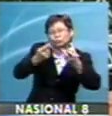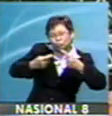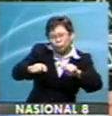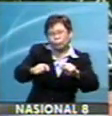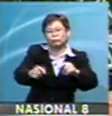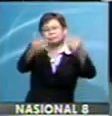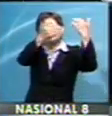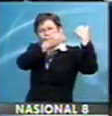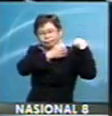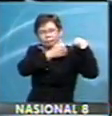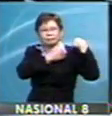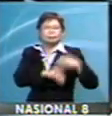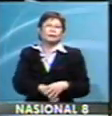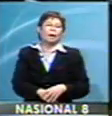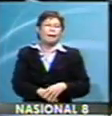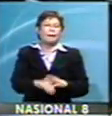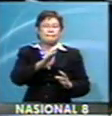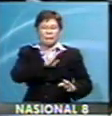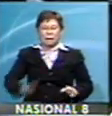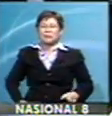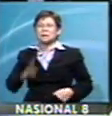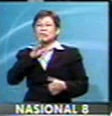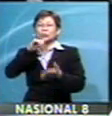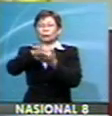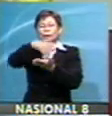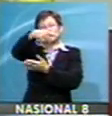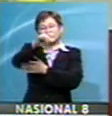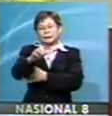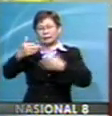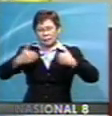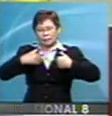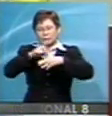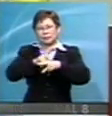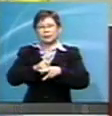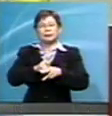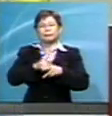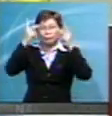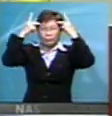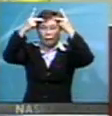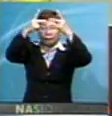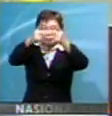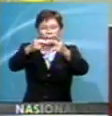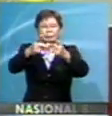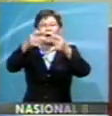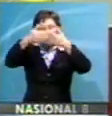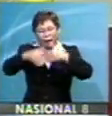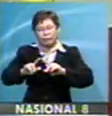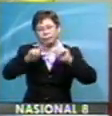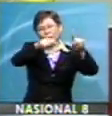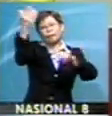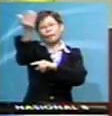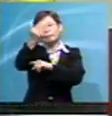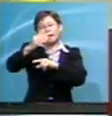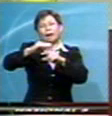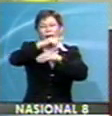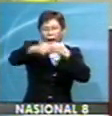memain peranan Baginda bertitah demikian dalam sidang Akhbar yang diadakan di wismaasi Pahang di Kuantan selepas menghadiri taklimat